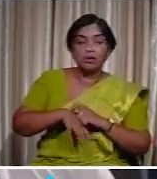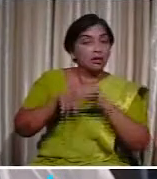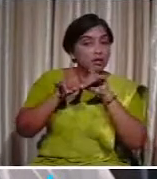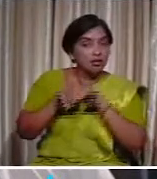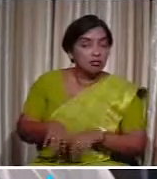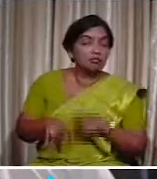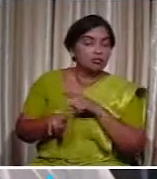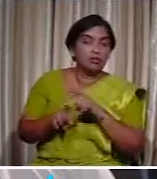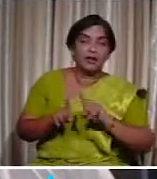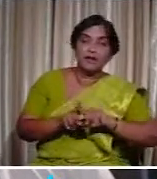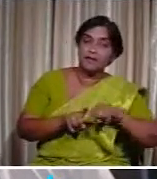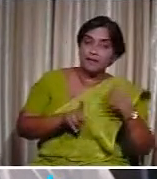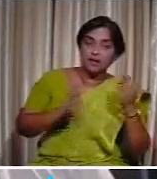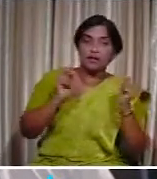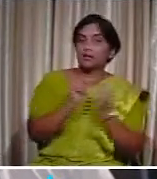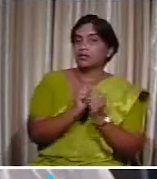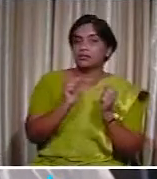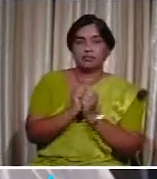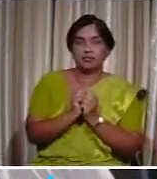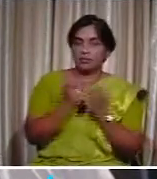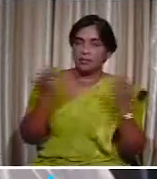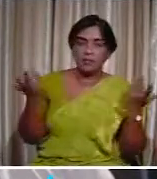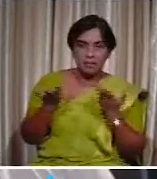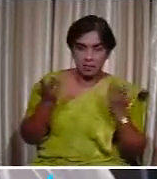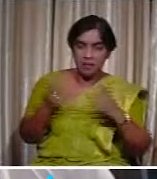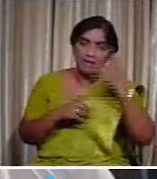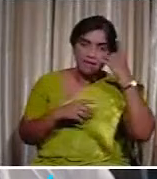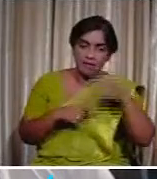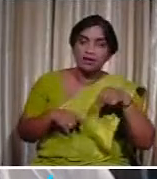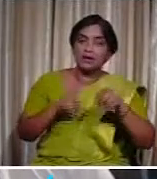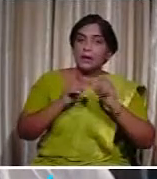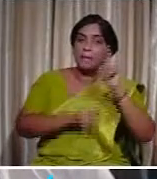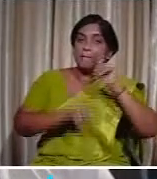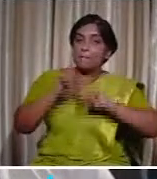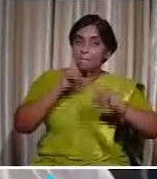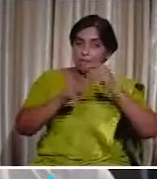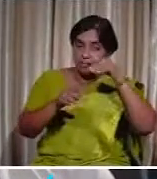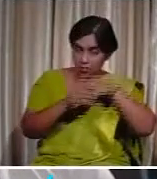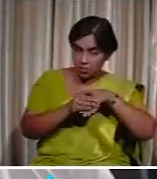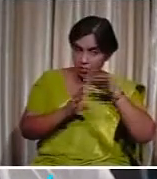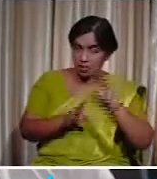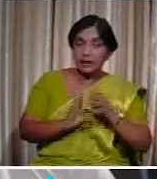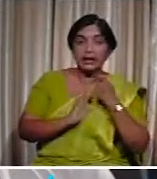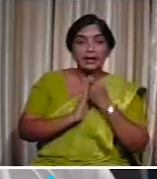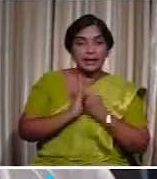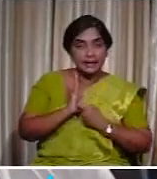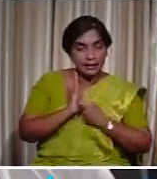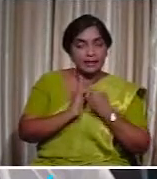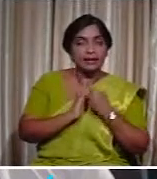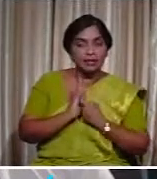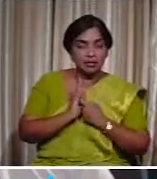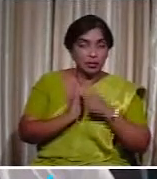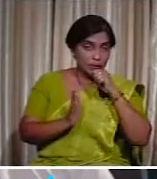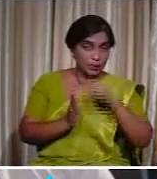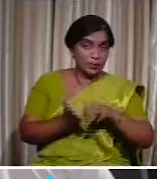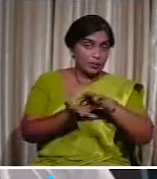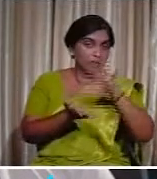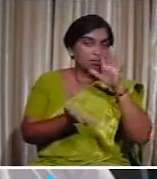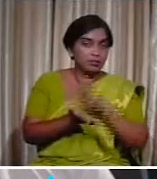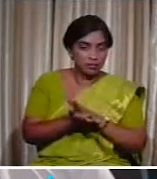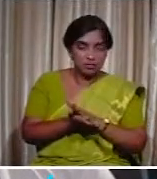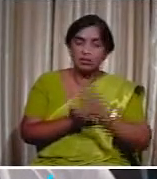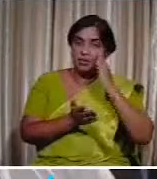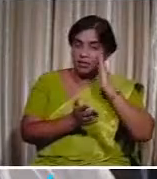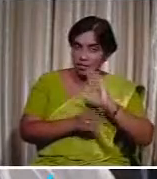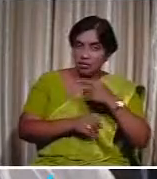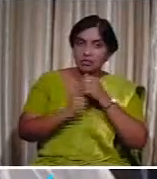वडा वेनत् कलयुतु यमक् नैह ए निसा मे पार्लिमेंतुवे तियेन रीति स्थावर नियोग